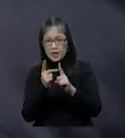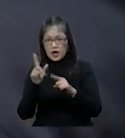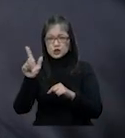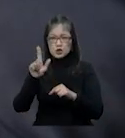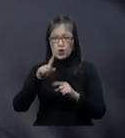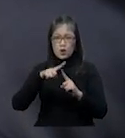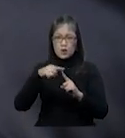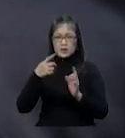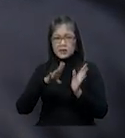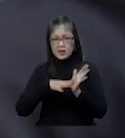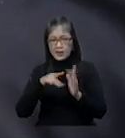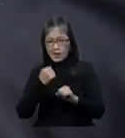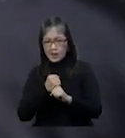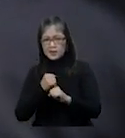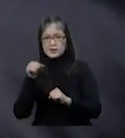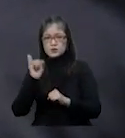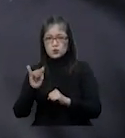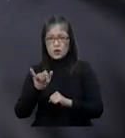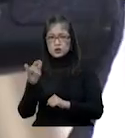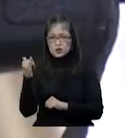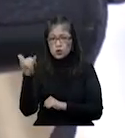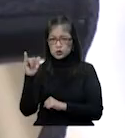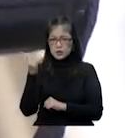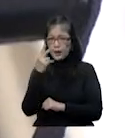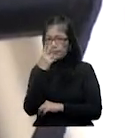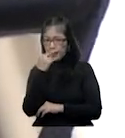Yogyakarta, Bandung, Medan, dan terakhir kembali